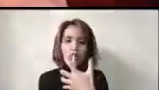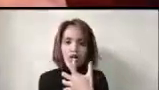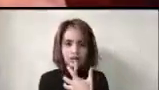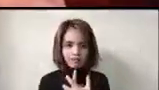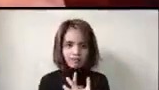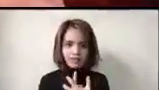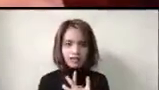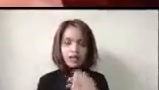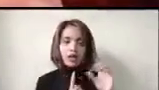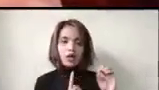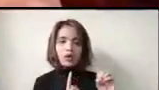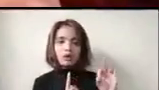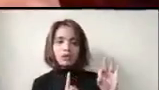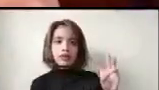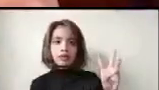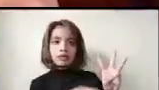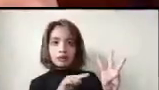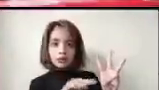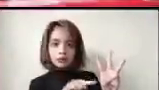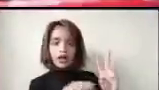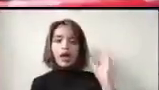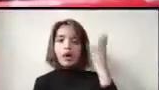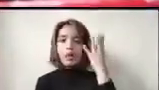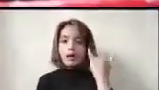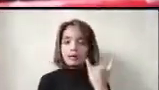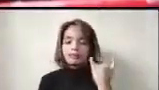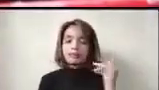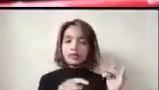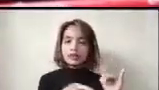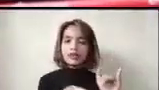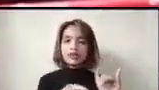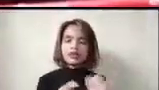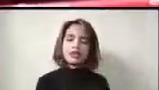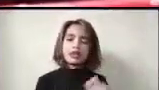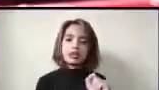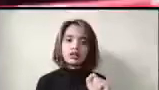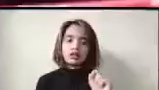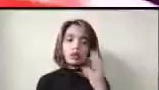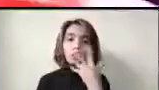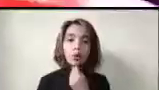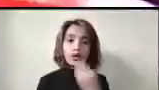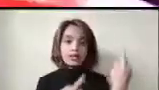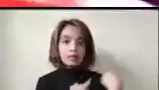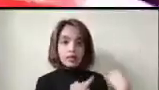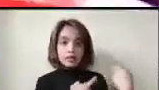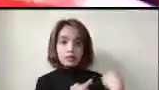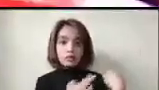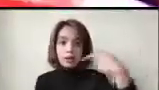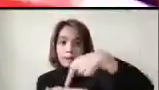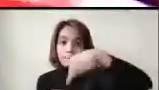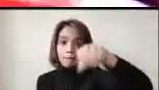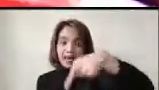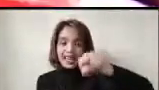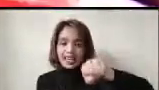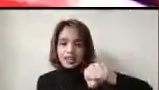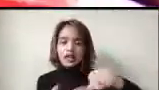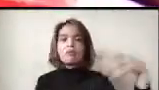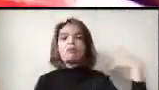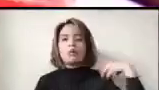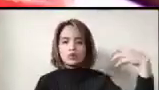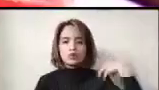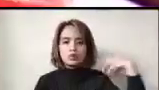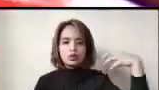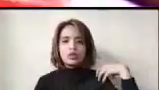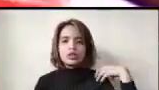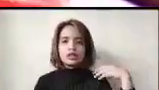ang pambansang kamauna si Manny Pacquiao Linggo ng hapon sa T-Mobile Arena sa Las Vegas, Nevada. Nanaig ang mga asintadong patama ng mas